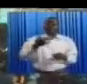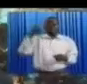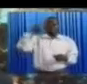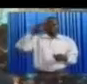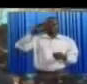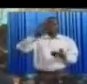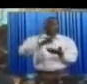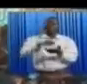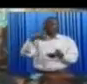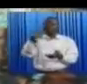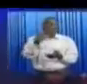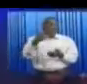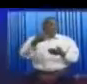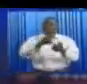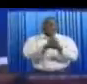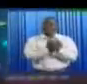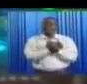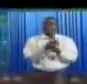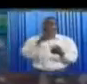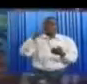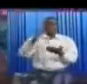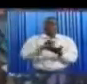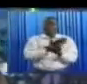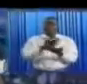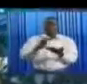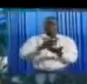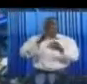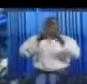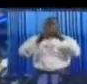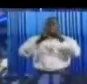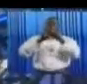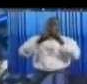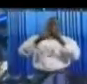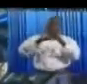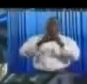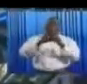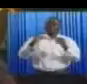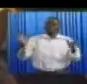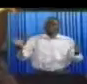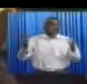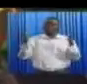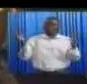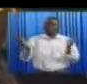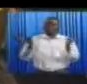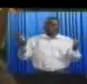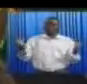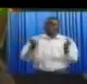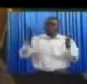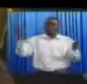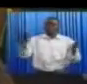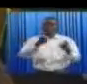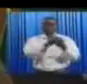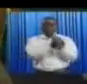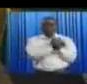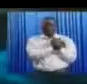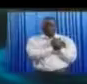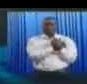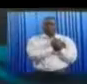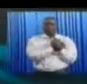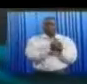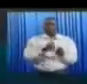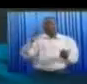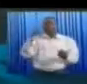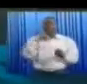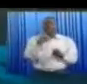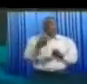les maux tels que le sida, la jalousie, mais parle également du courage, de la persévérance et de l'amour. Air Force One parce